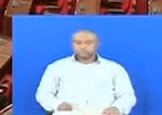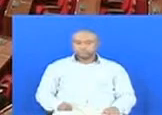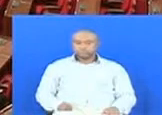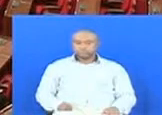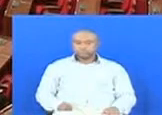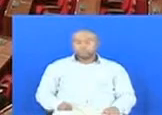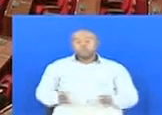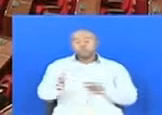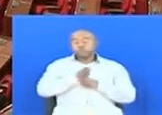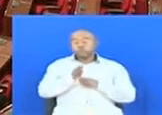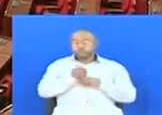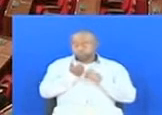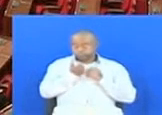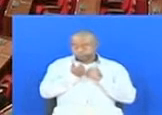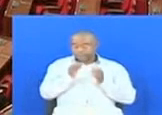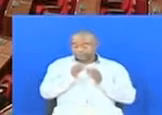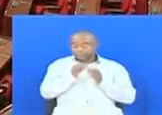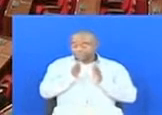alivyoshughulikia